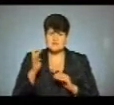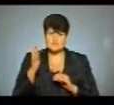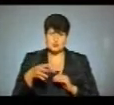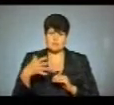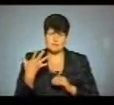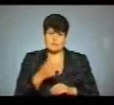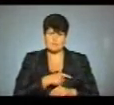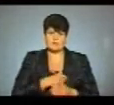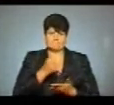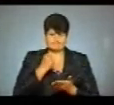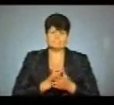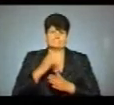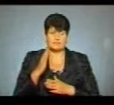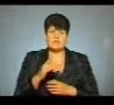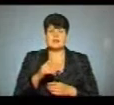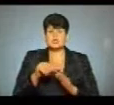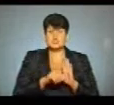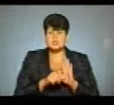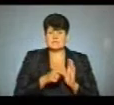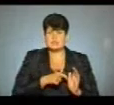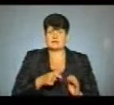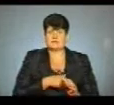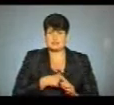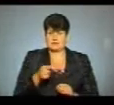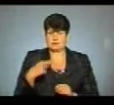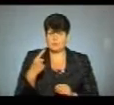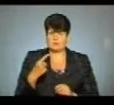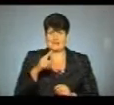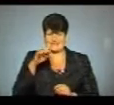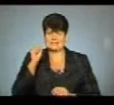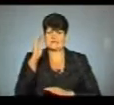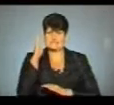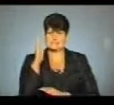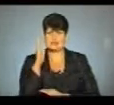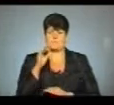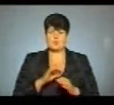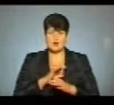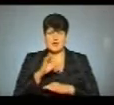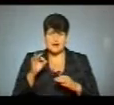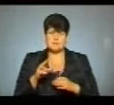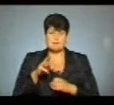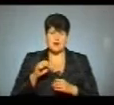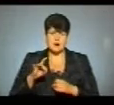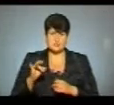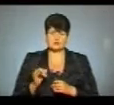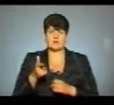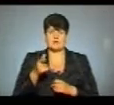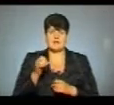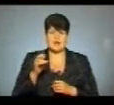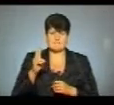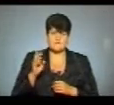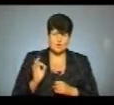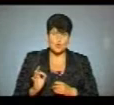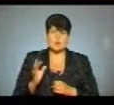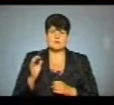від Тернопільщини проголосували за законопроект. Це Ігор Васильєв, Андрій Богданець, Людмила Марченко та Володимир Гевко від фракції